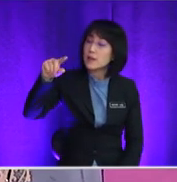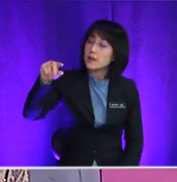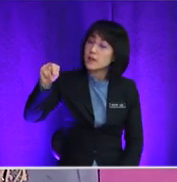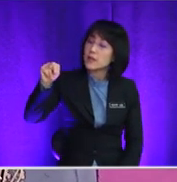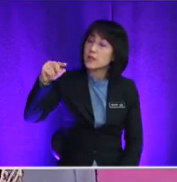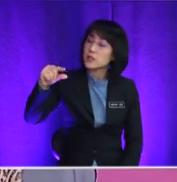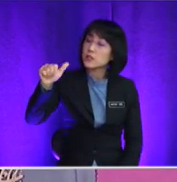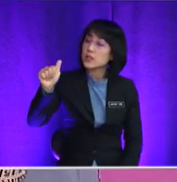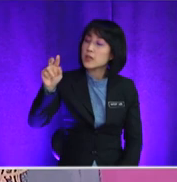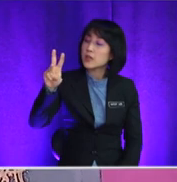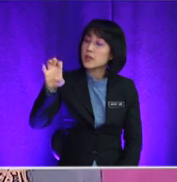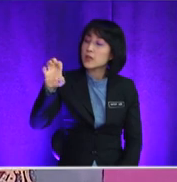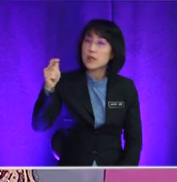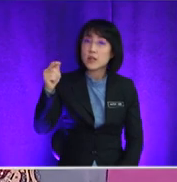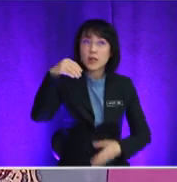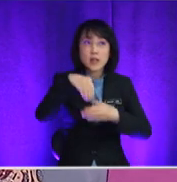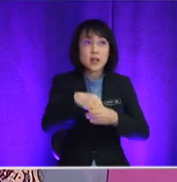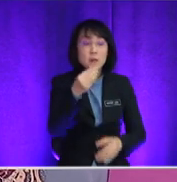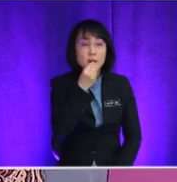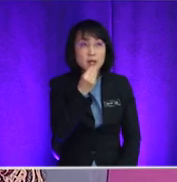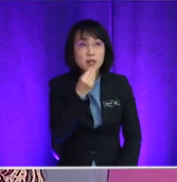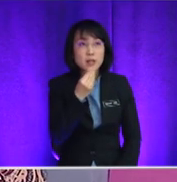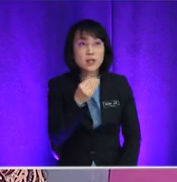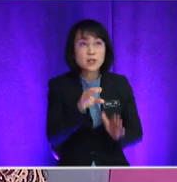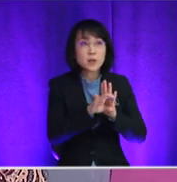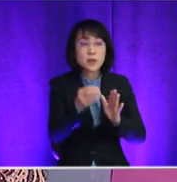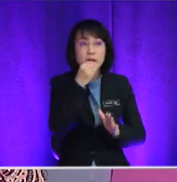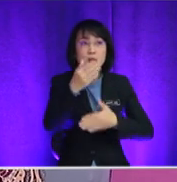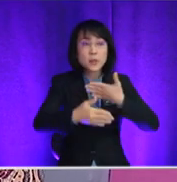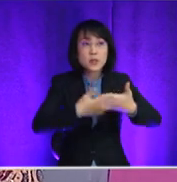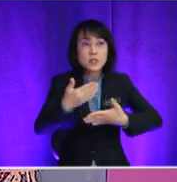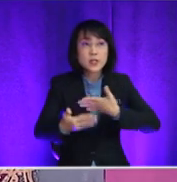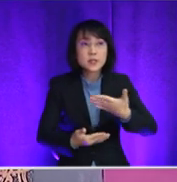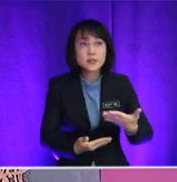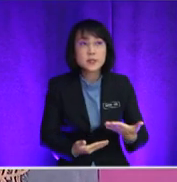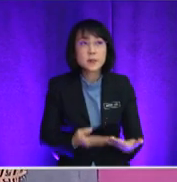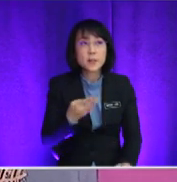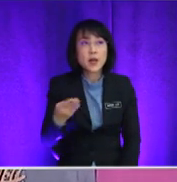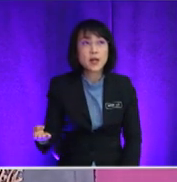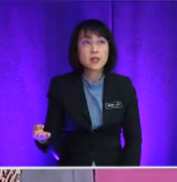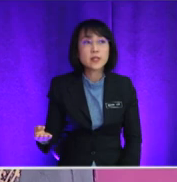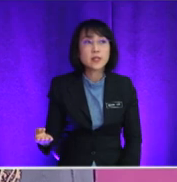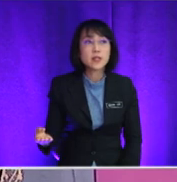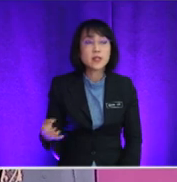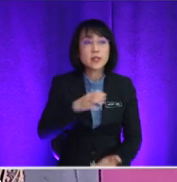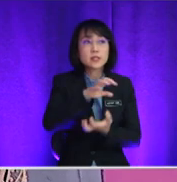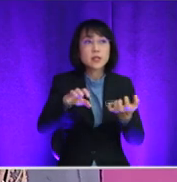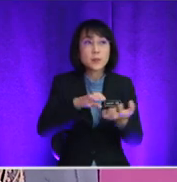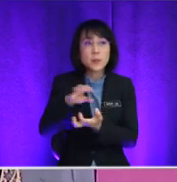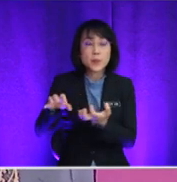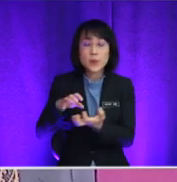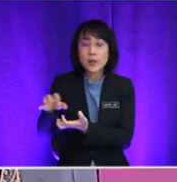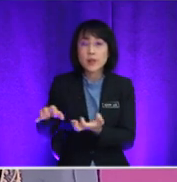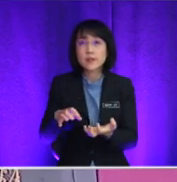dalam makanan terutama makanan proses makanan proses bahan-bahan campuran bahan editing dan sebagainya Itu adalah